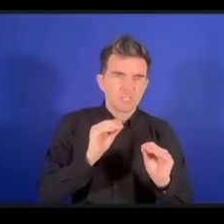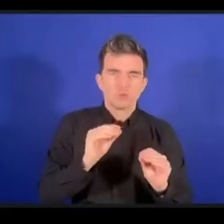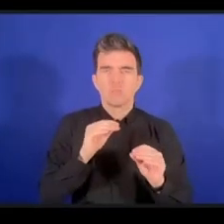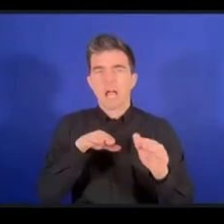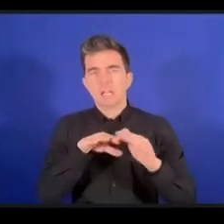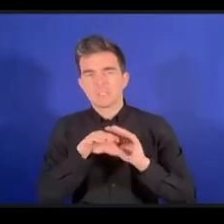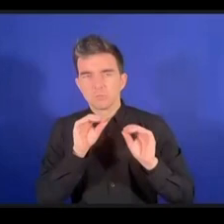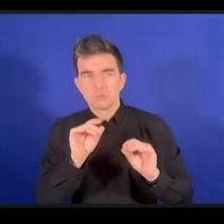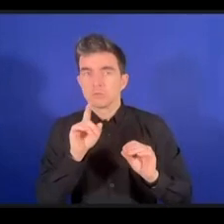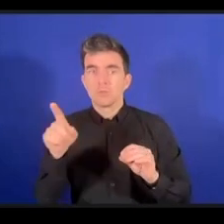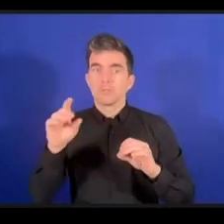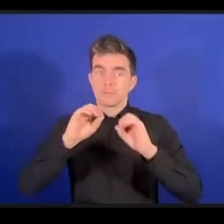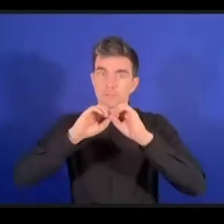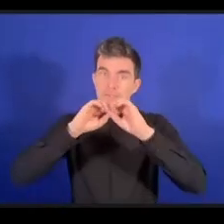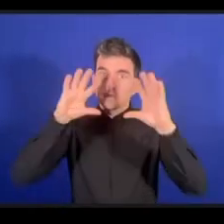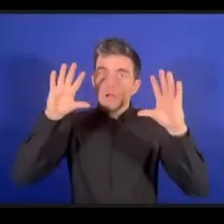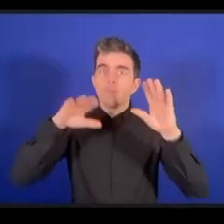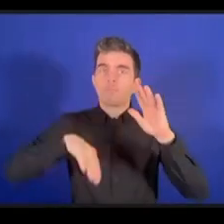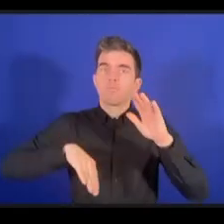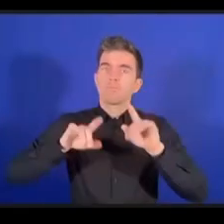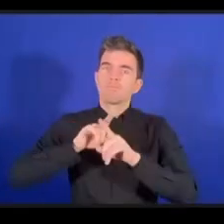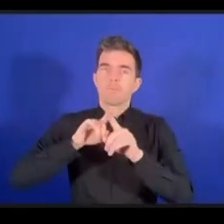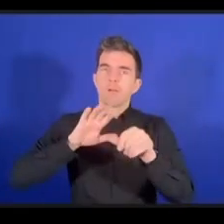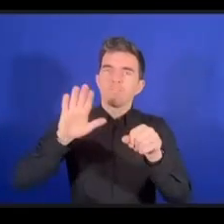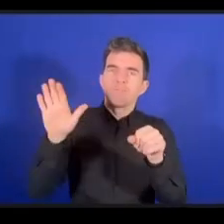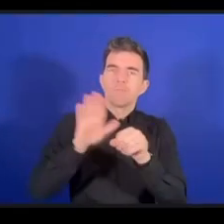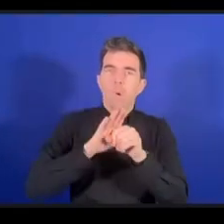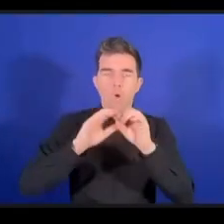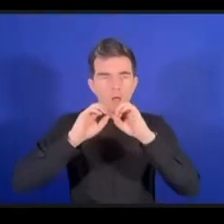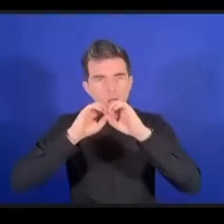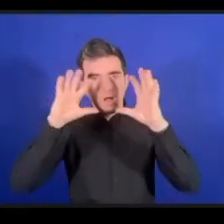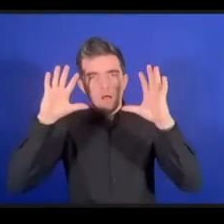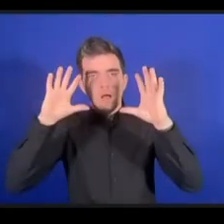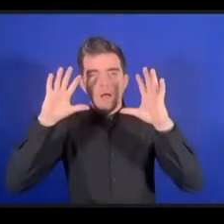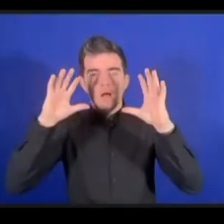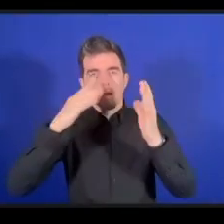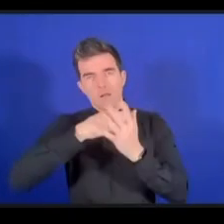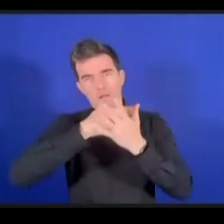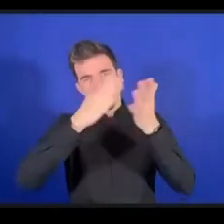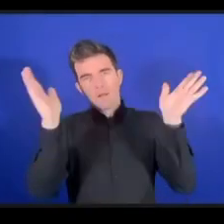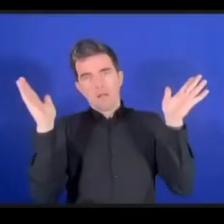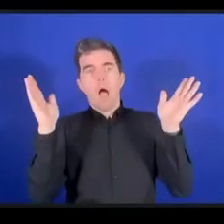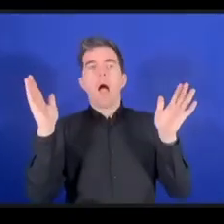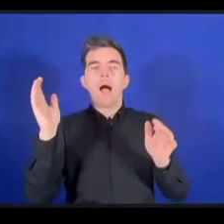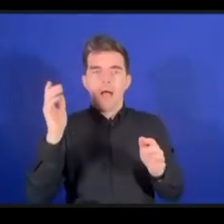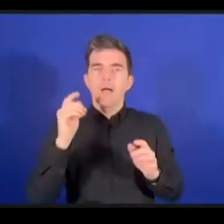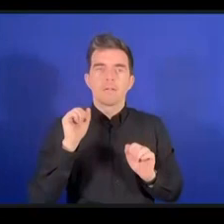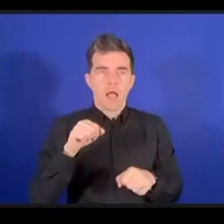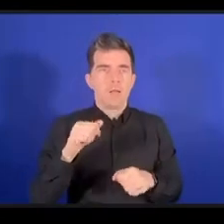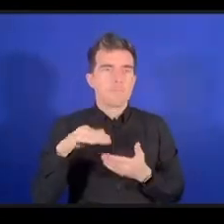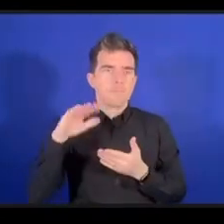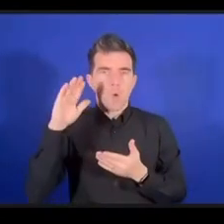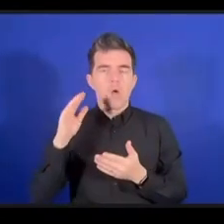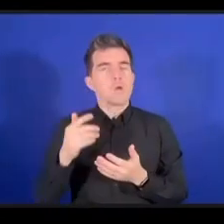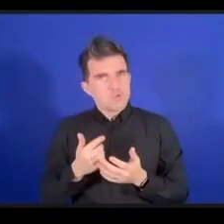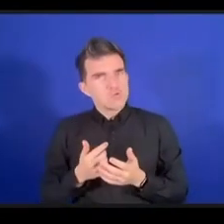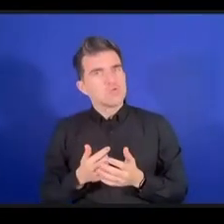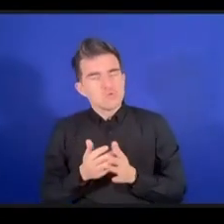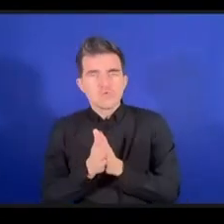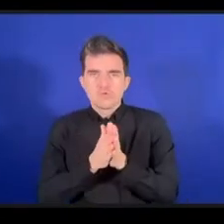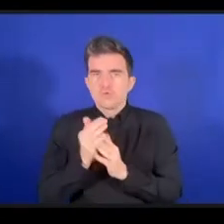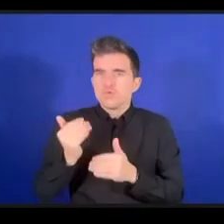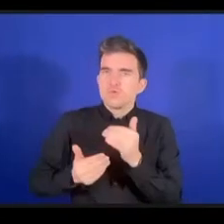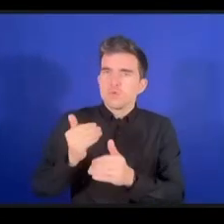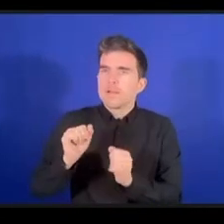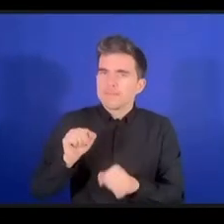看，全面的来看待这个问题，你要去看一看我们如何更多的建立联系，哪怕